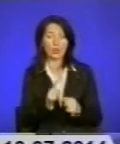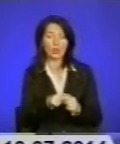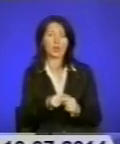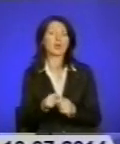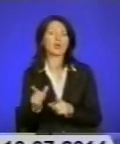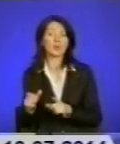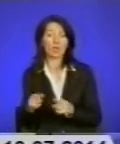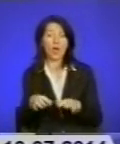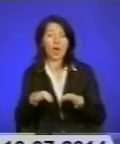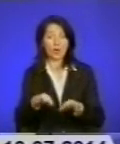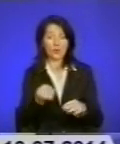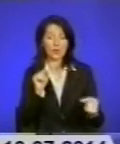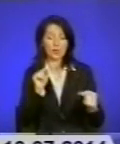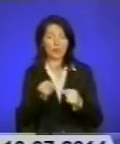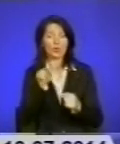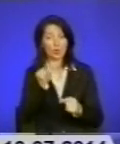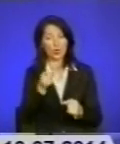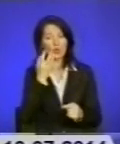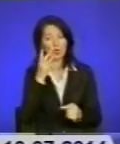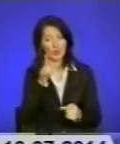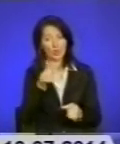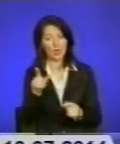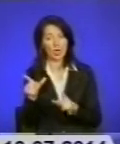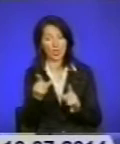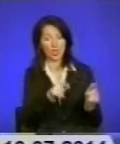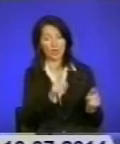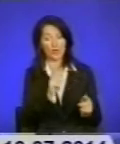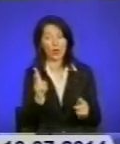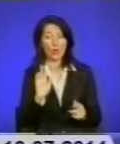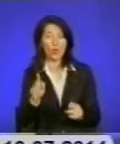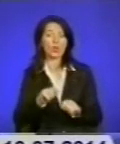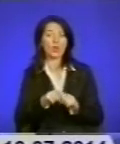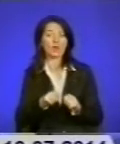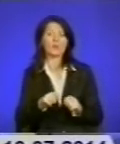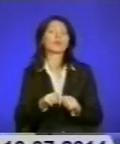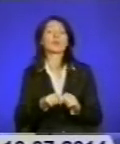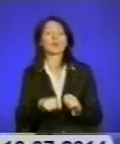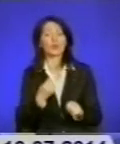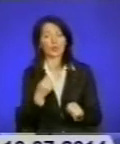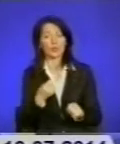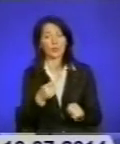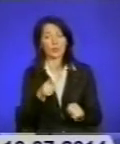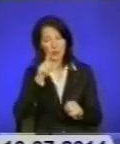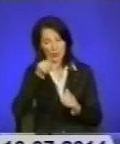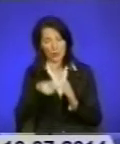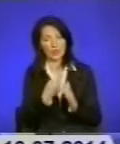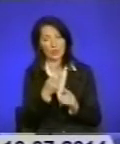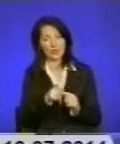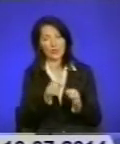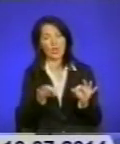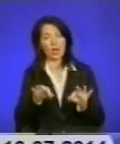рухався напротив нього, коли він їхав, і на якому були пошкодження. Він впізнав про те, що він пізнав цей